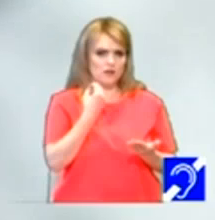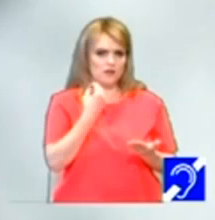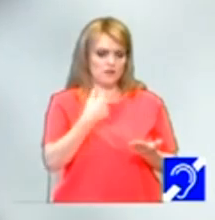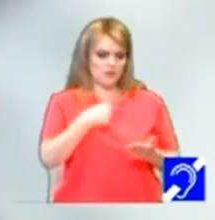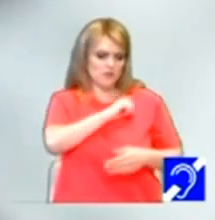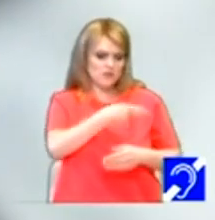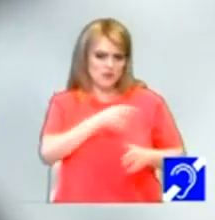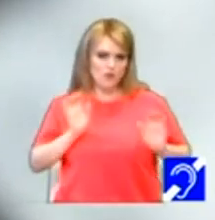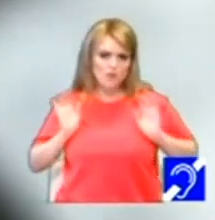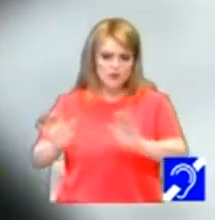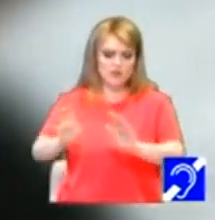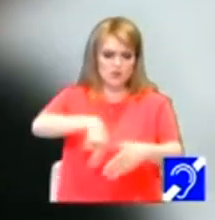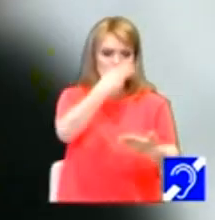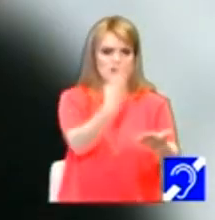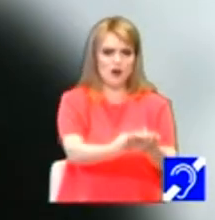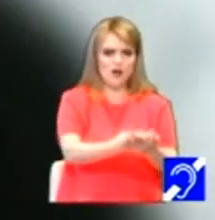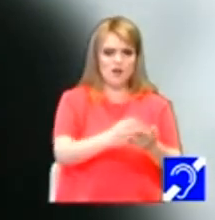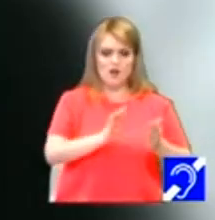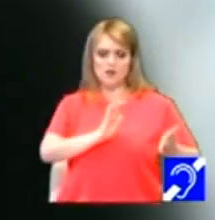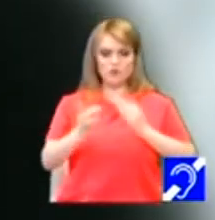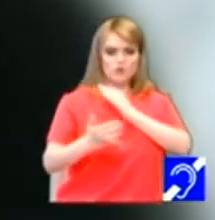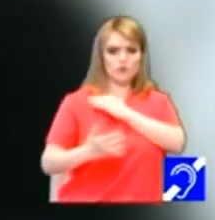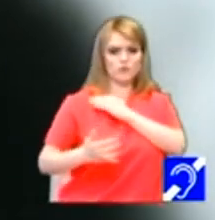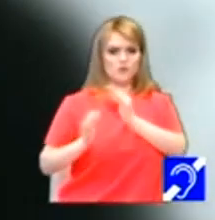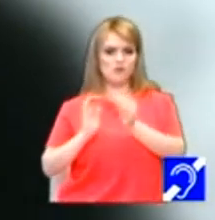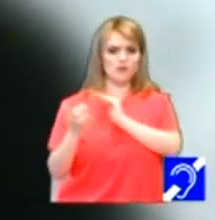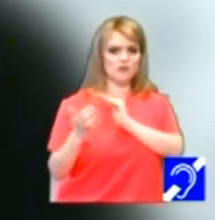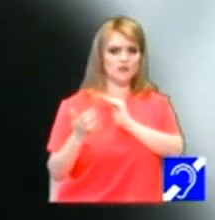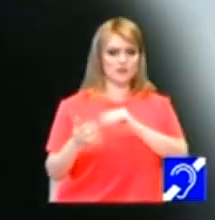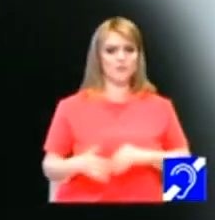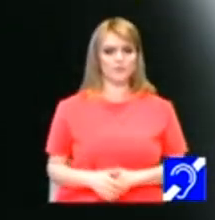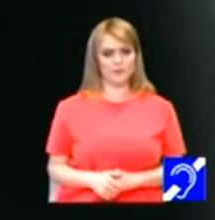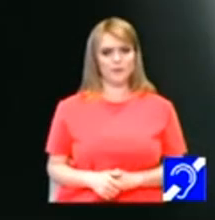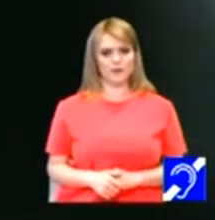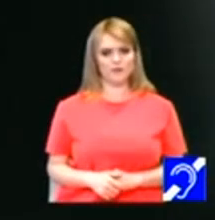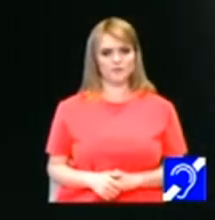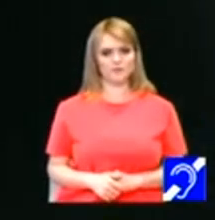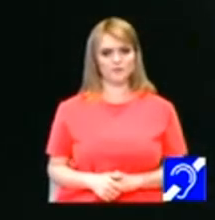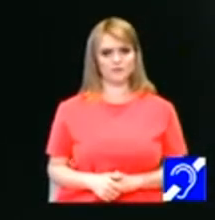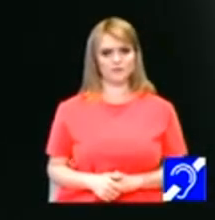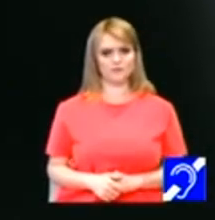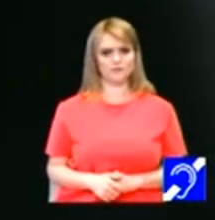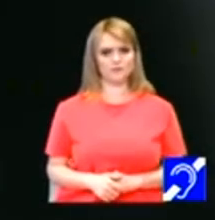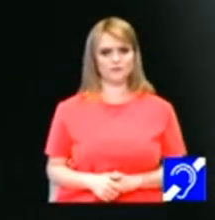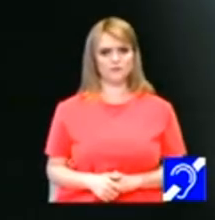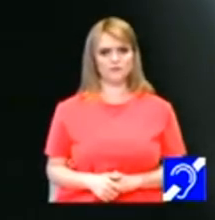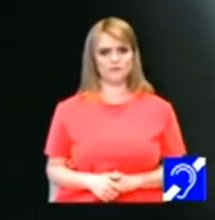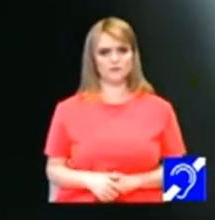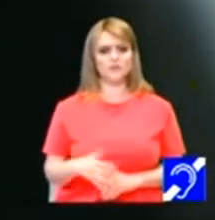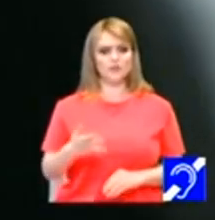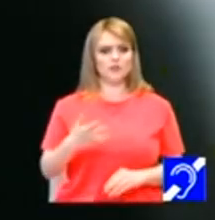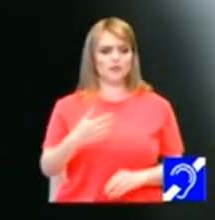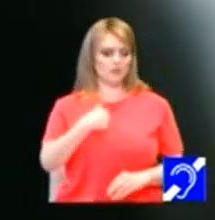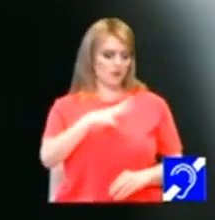m-am îmbrânșit, m-am dat jos, mi-au rupt distincțiile de ordine, de stat, crucea memoriei